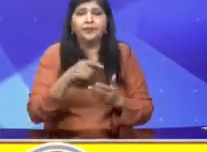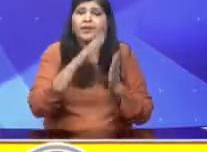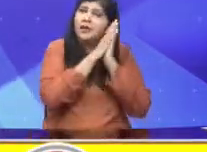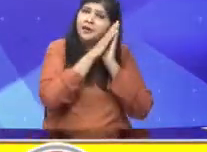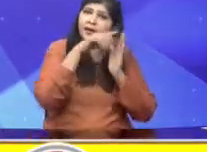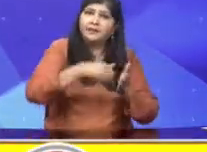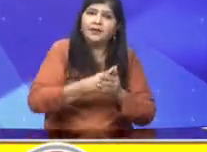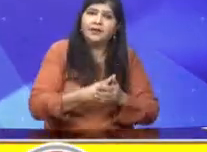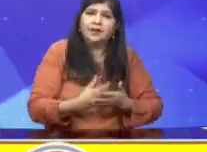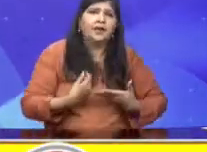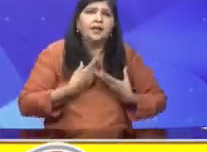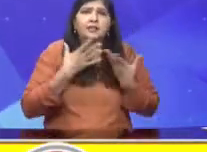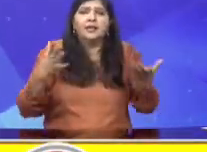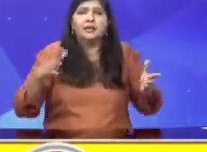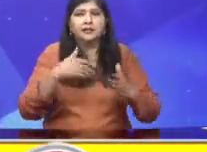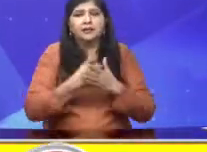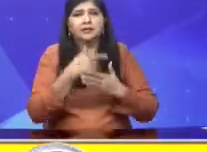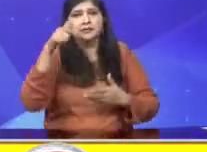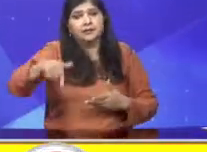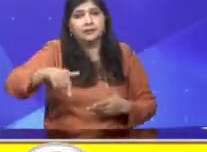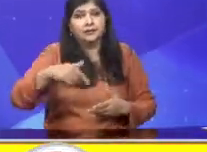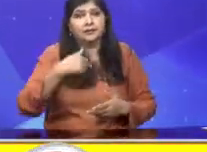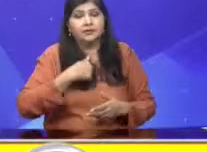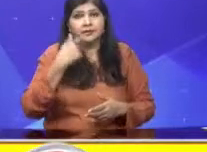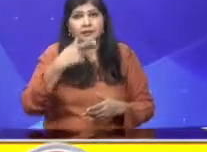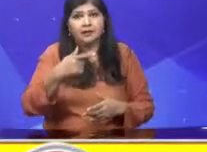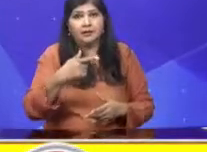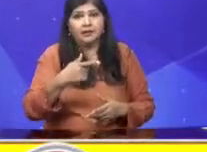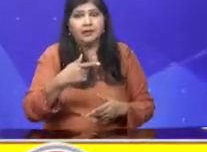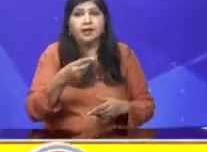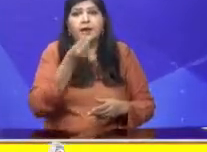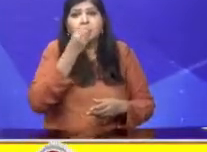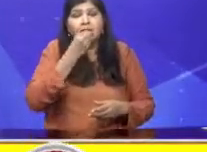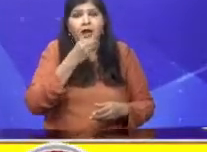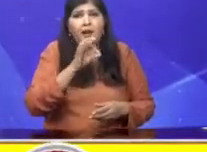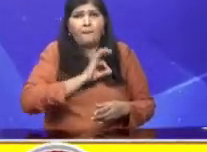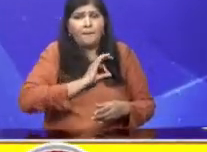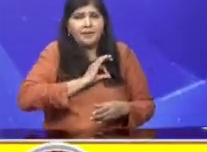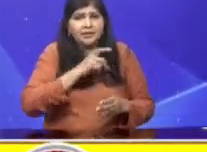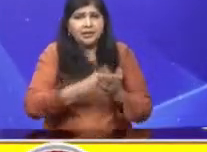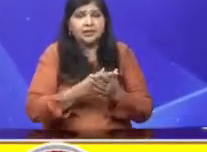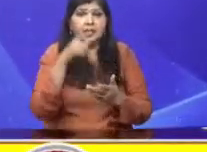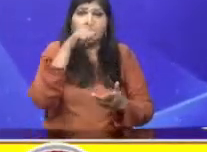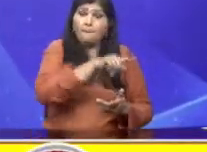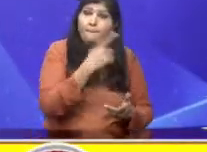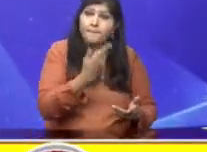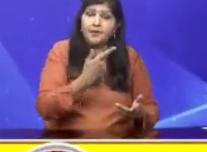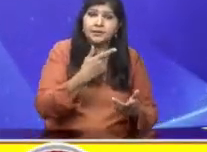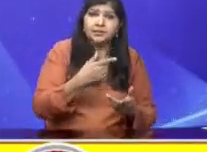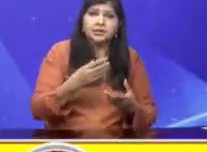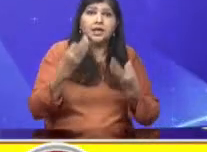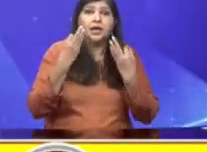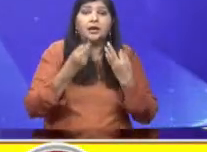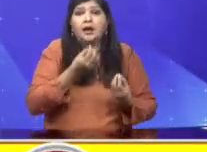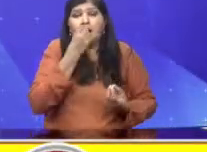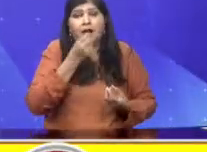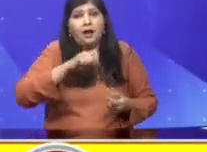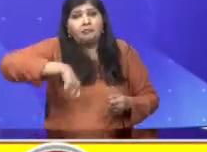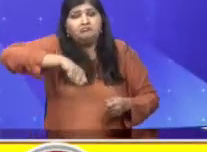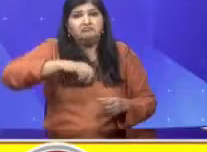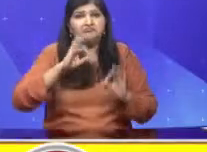रहने वाले लोग भी दिलदार है। और हाँ, अगर आप खाने के शौकीन हो, तो यहां आपको और आनंद